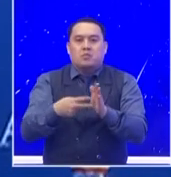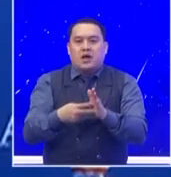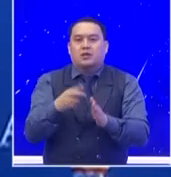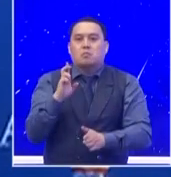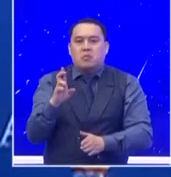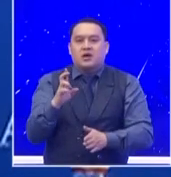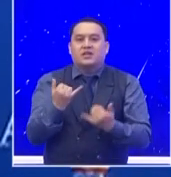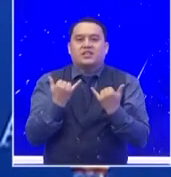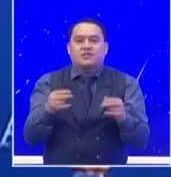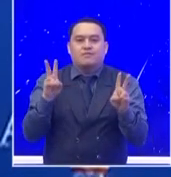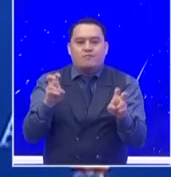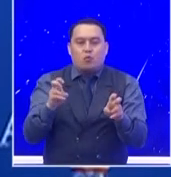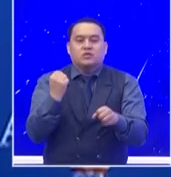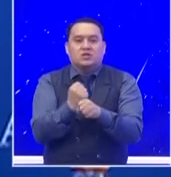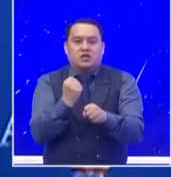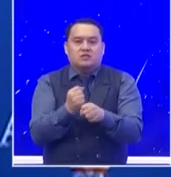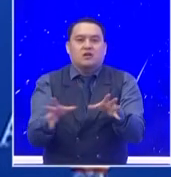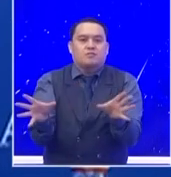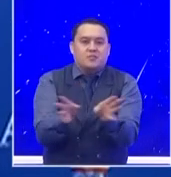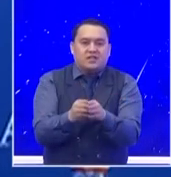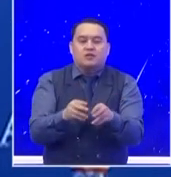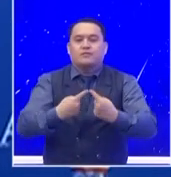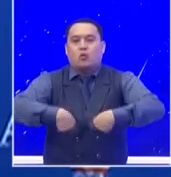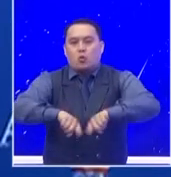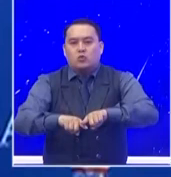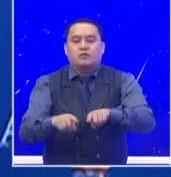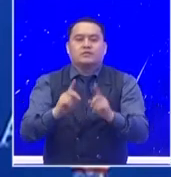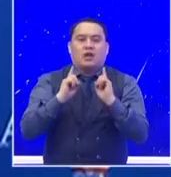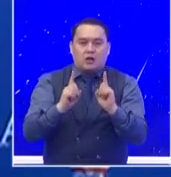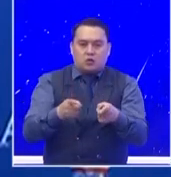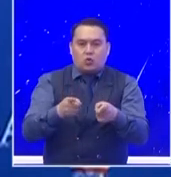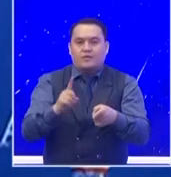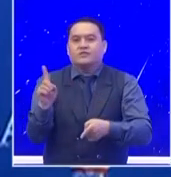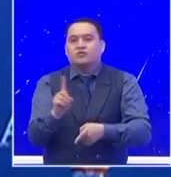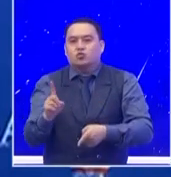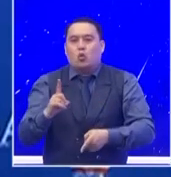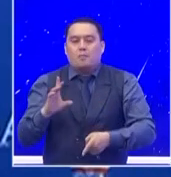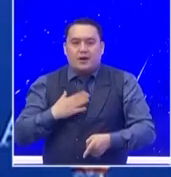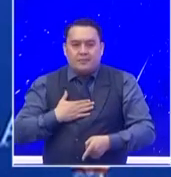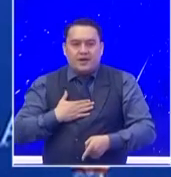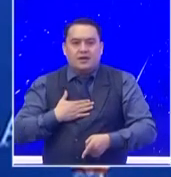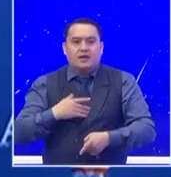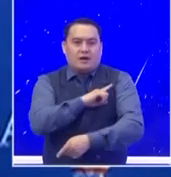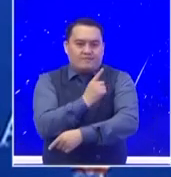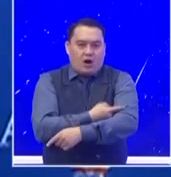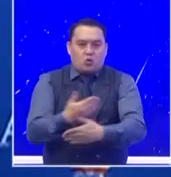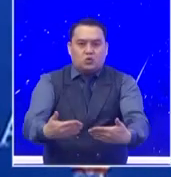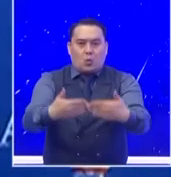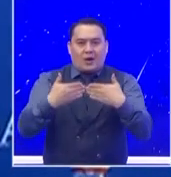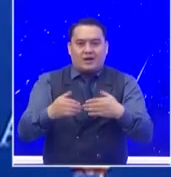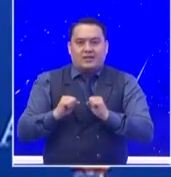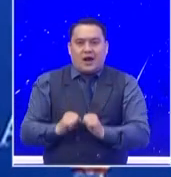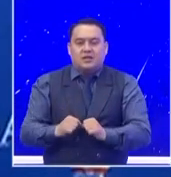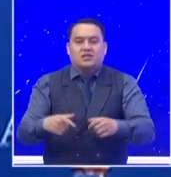котором я сегодня говорил, он разработан со всеми государственными органами, согласован. Суть этого плана состоит в том, чтобы максимально ограничить